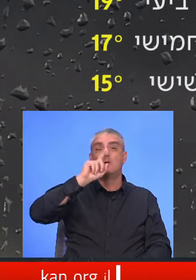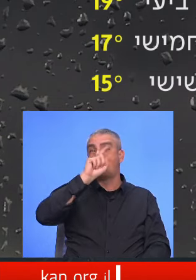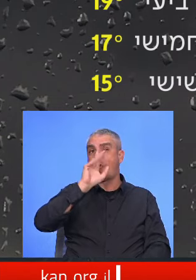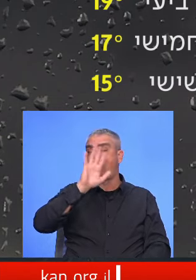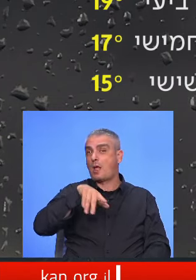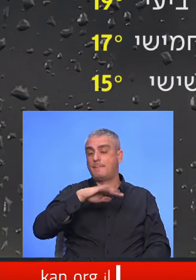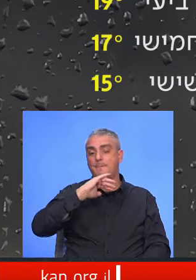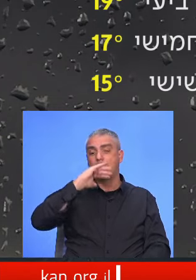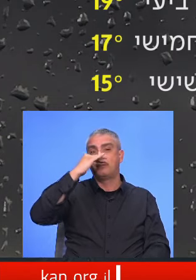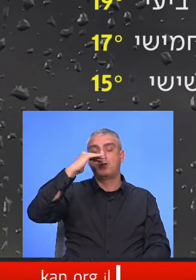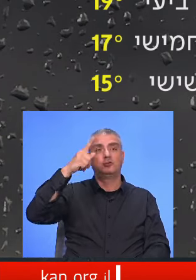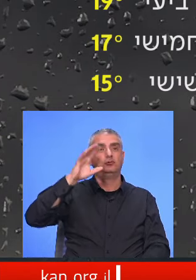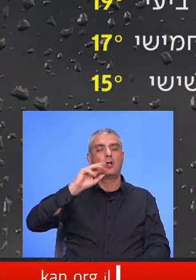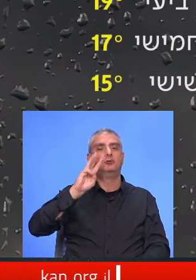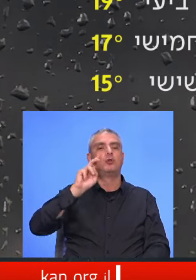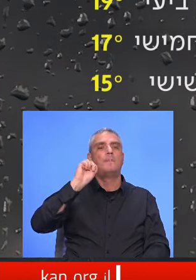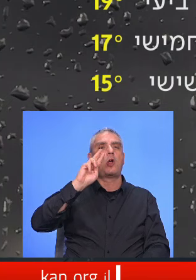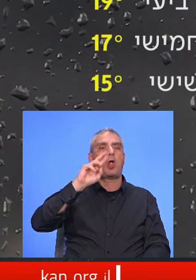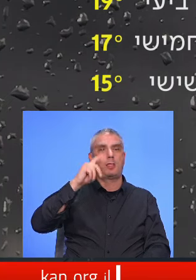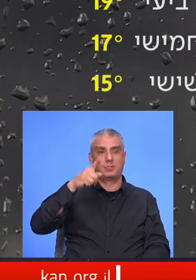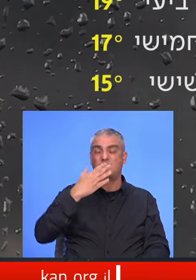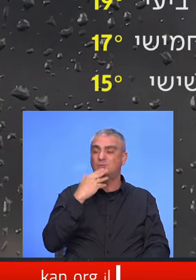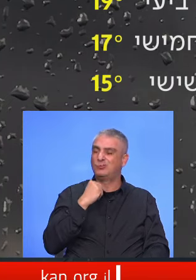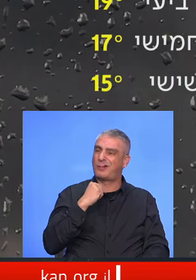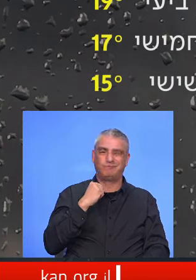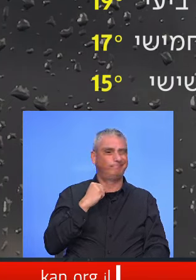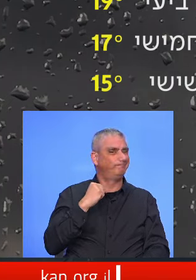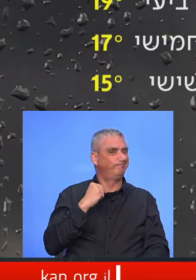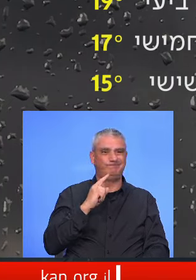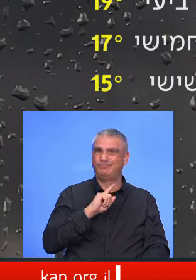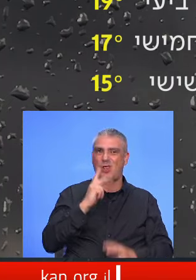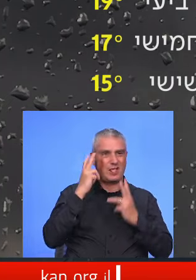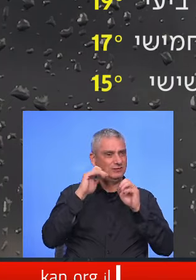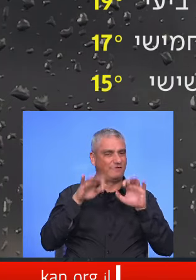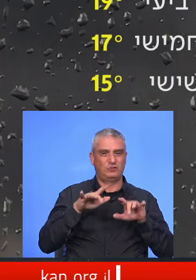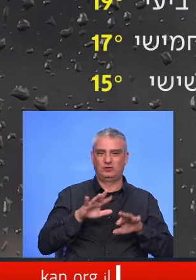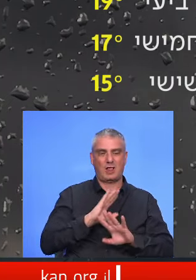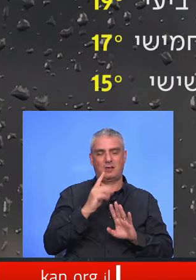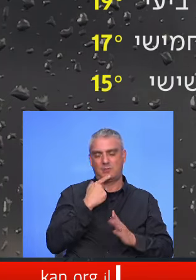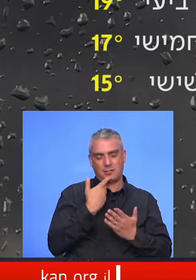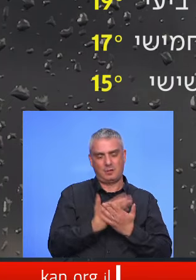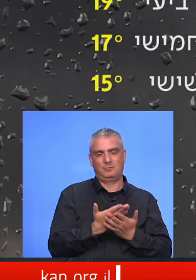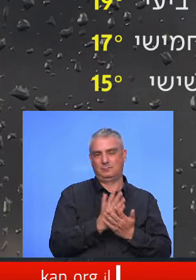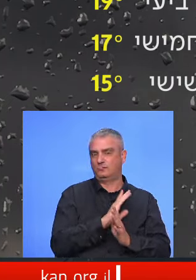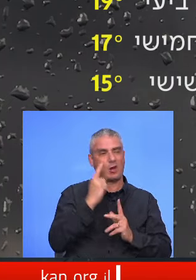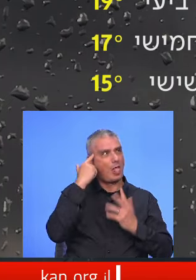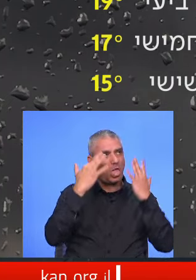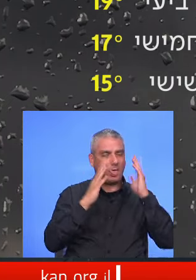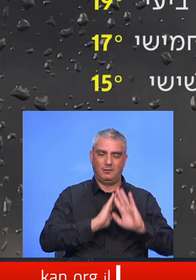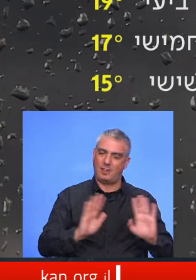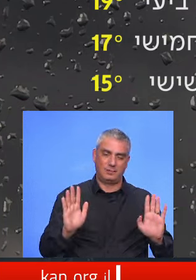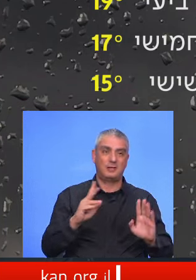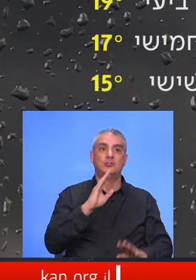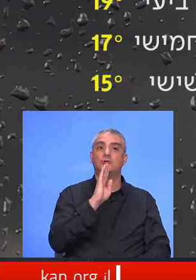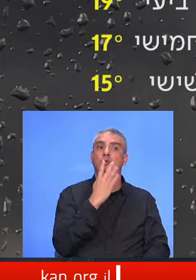גם בפסקות הגבוהות של השומרון. בירושלים לא צפוי שלג, נשים את זה ישר על השולחן שלא יהיו אשליות. יום